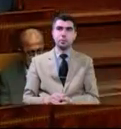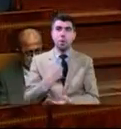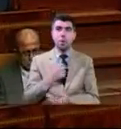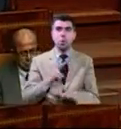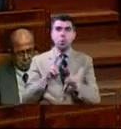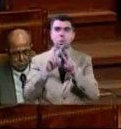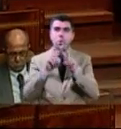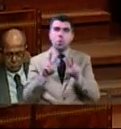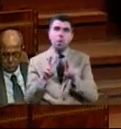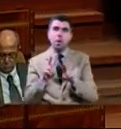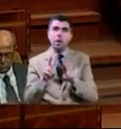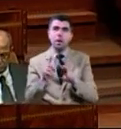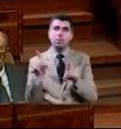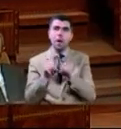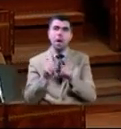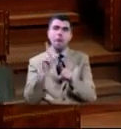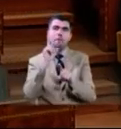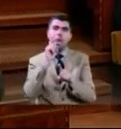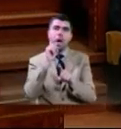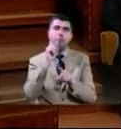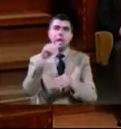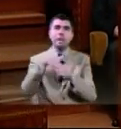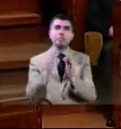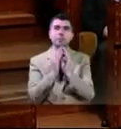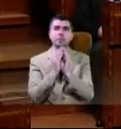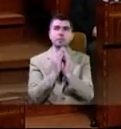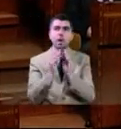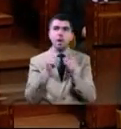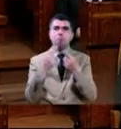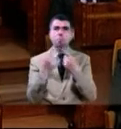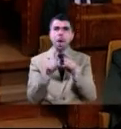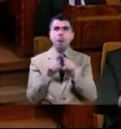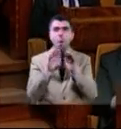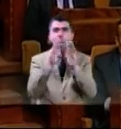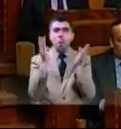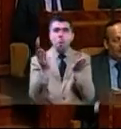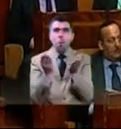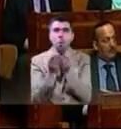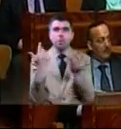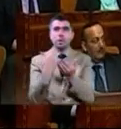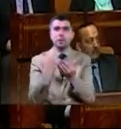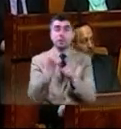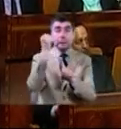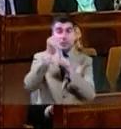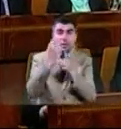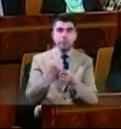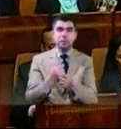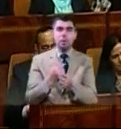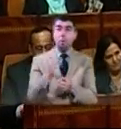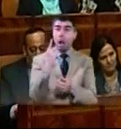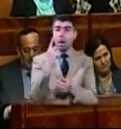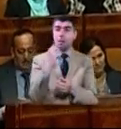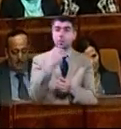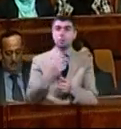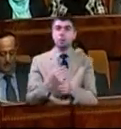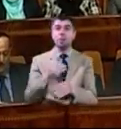وسولات ديال الاستاذه ابو زيد قالت لي علاش ما درتيش الاصلاح مره واحده؟ دابا شوف غير واحد الاصلاح